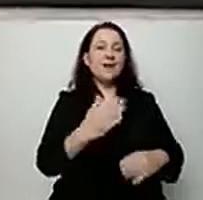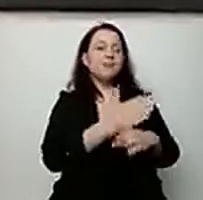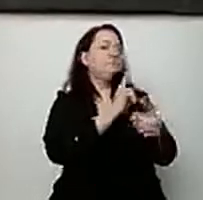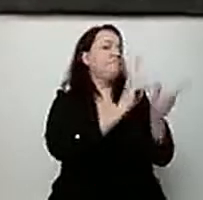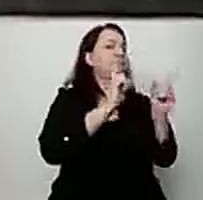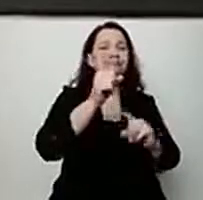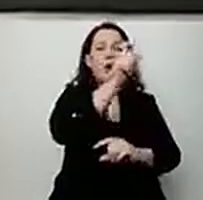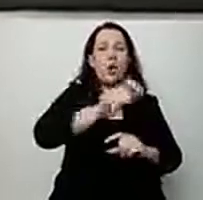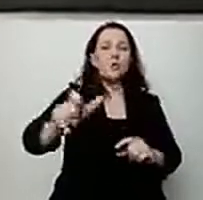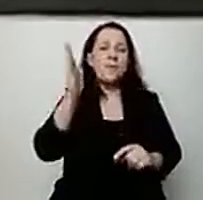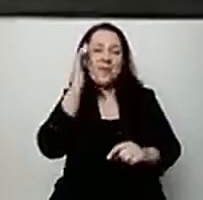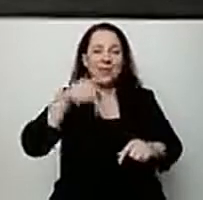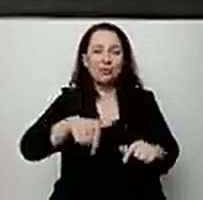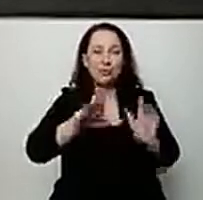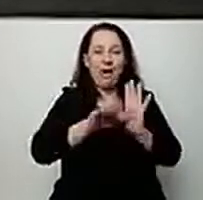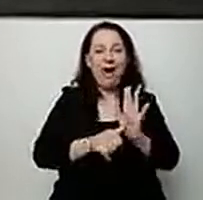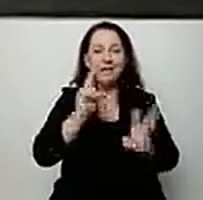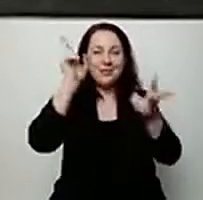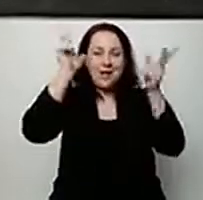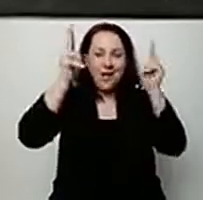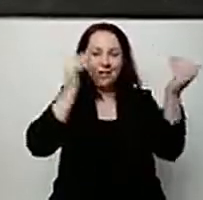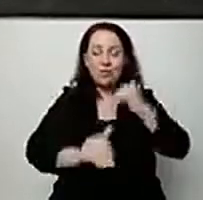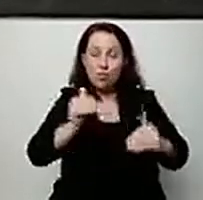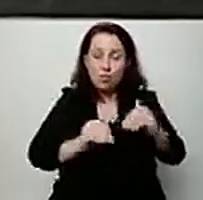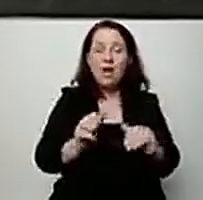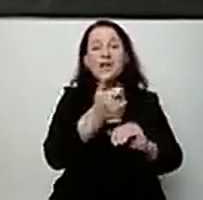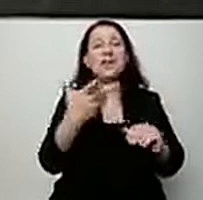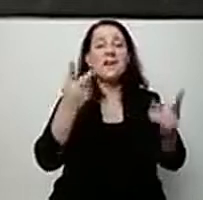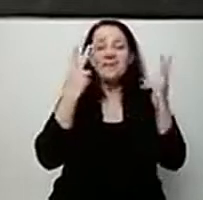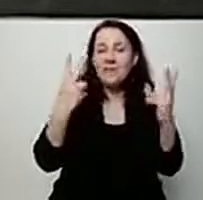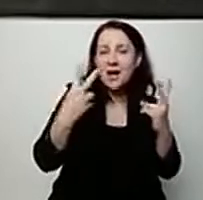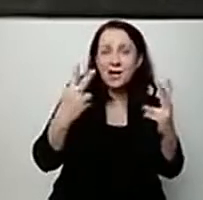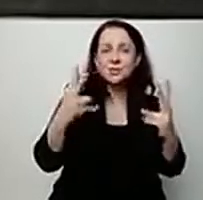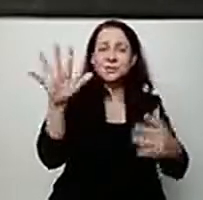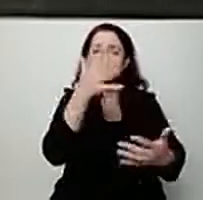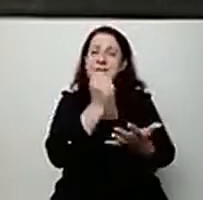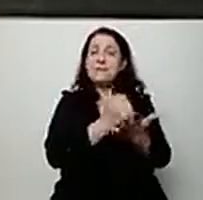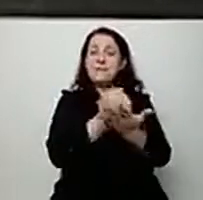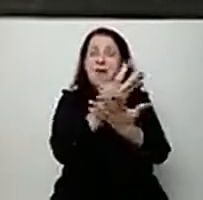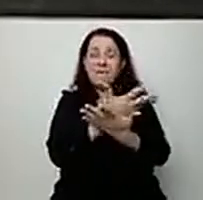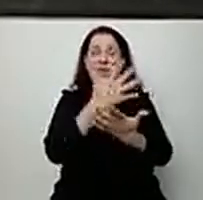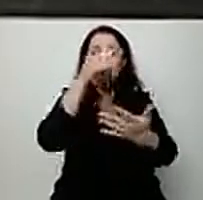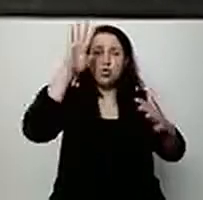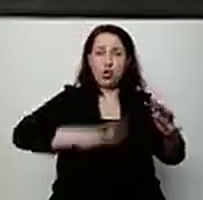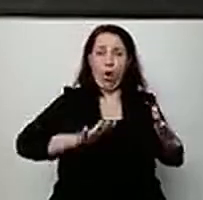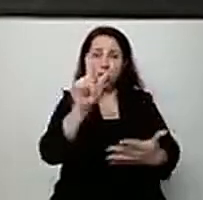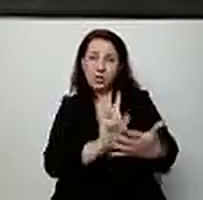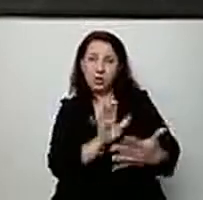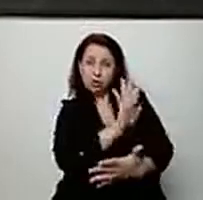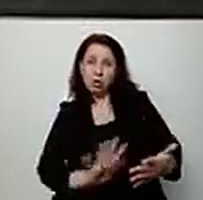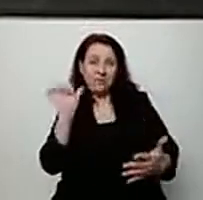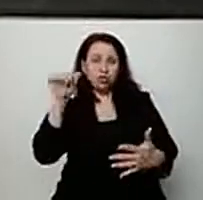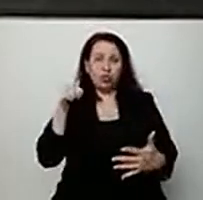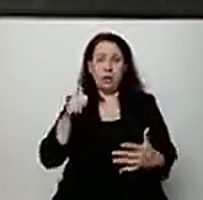kilka słów bardzo ważnych, jeżeli chodzi o Dolny Śląsk, dlatego że od wczoraj jestem na Dolnym Śląsku,